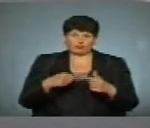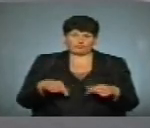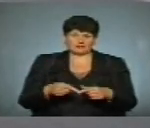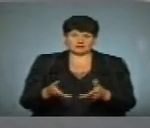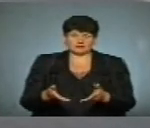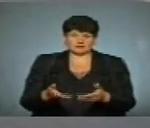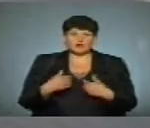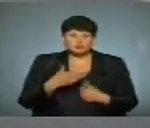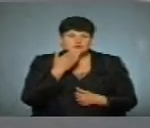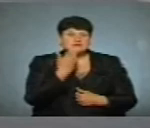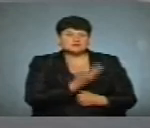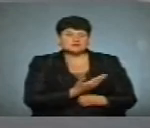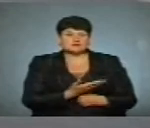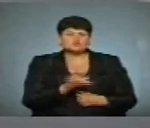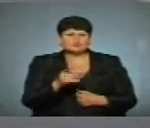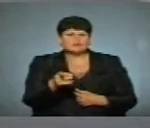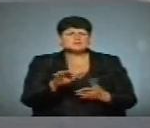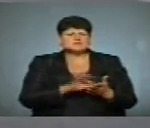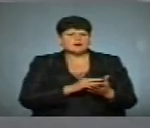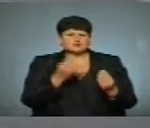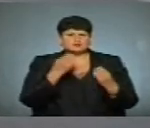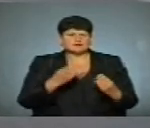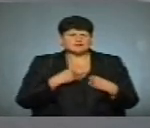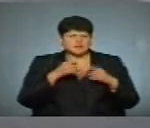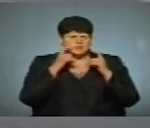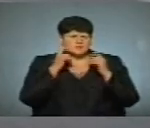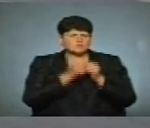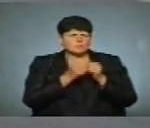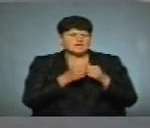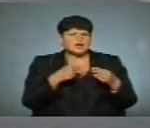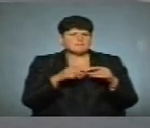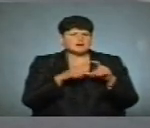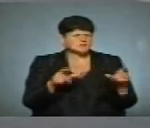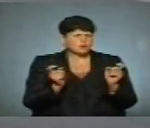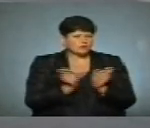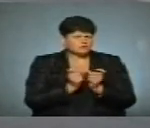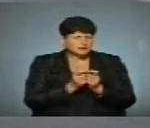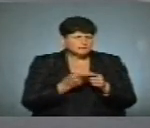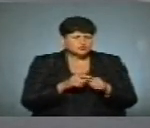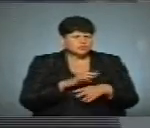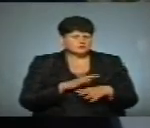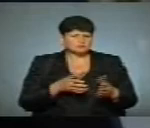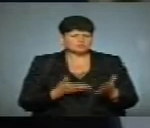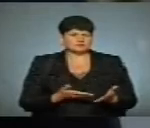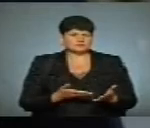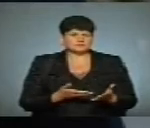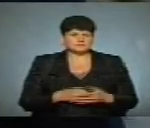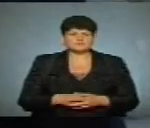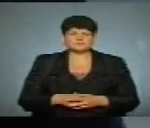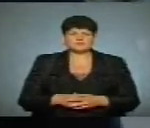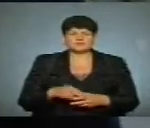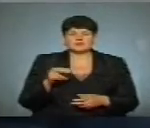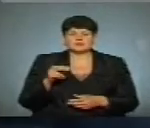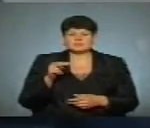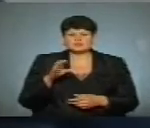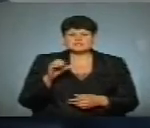І я в нього запитав, чому мені зразу цю маску не дати біля магазину, і ніякого конфлікту, і цього би нічого не було. Петро Сачко був